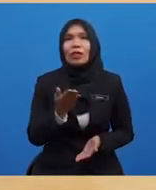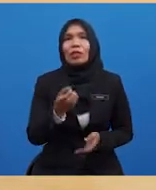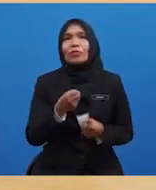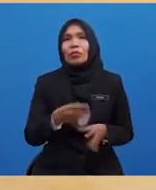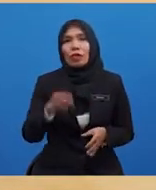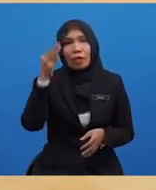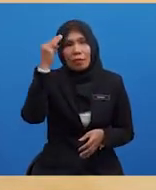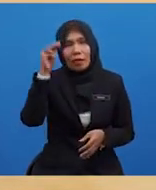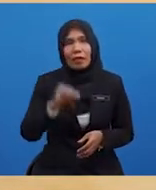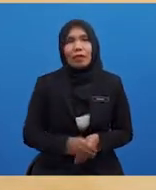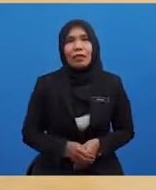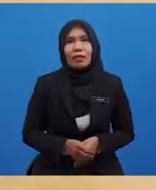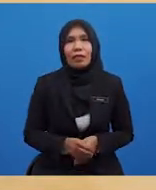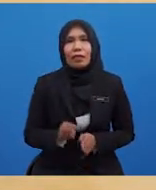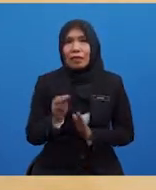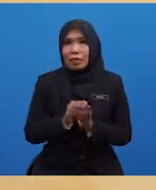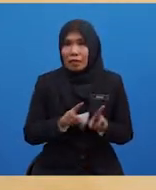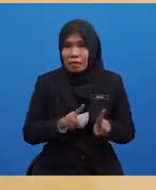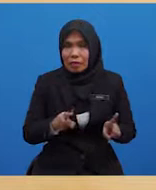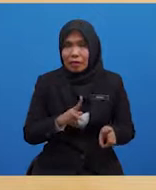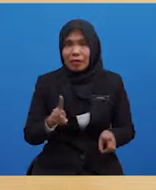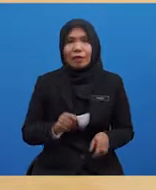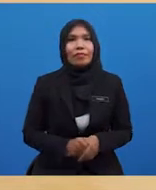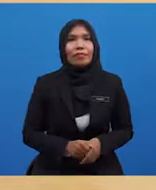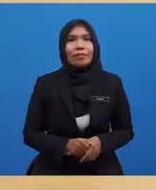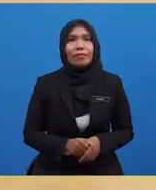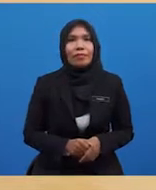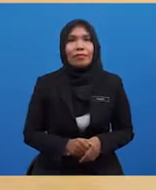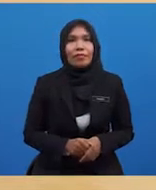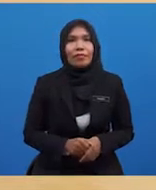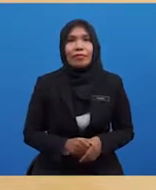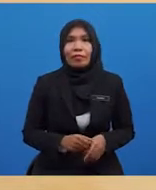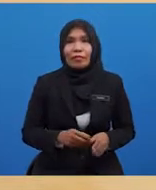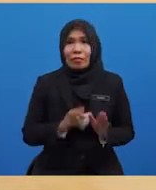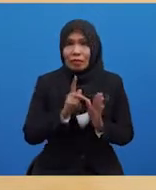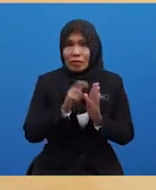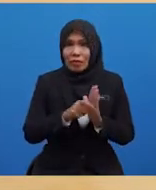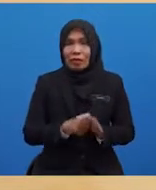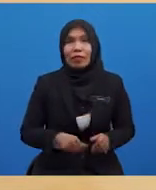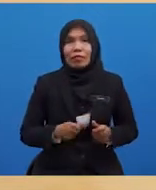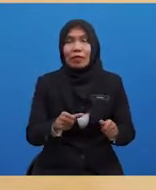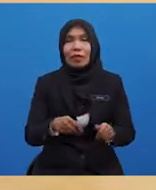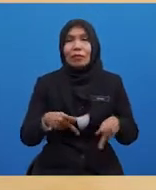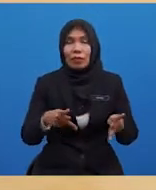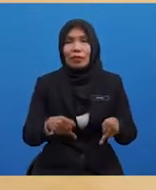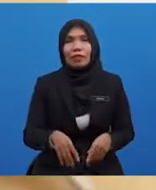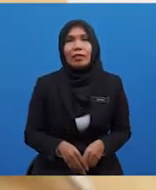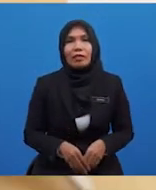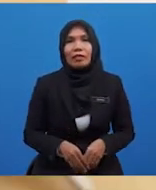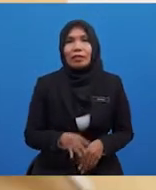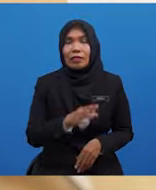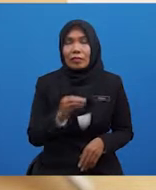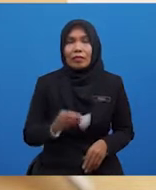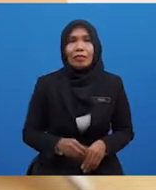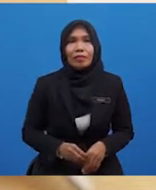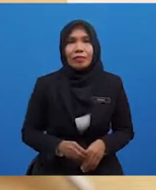mahir membezakan antara carta alih proses dengan carta alih hubung kait.